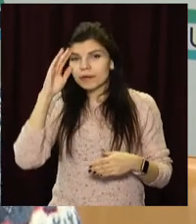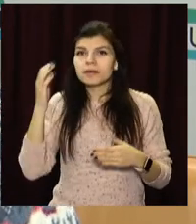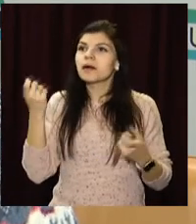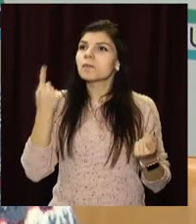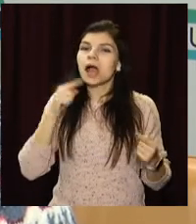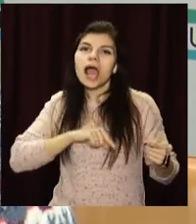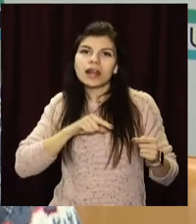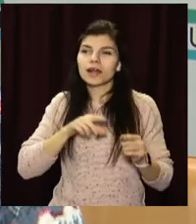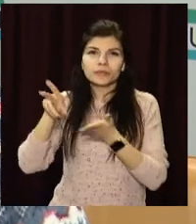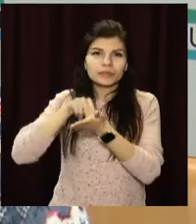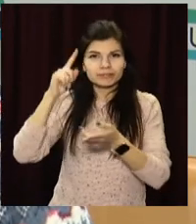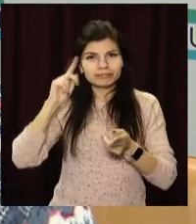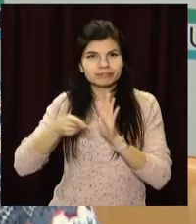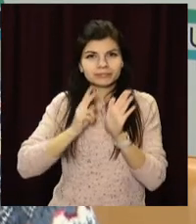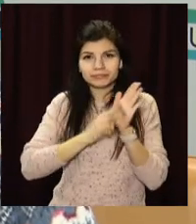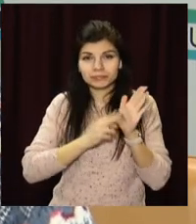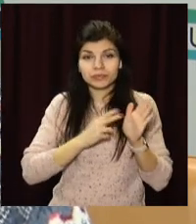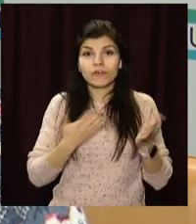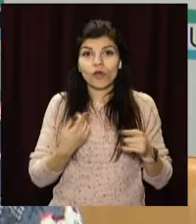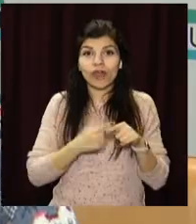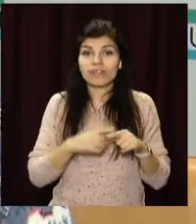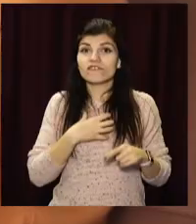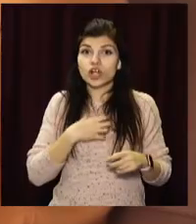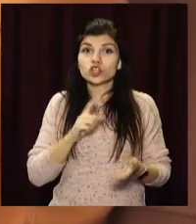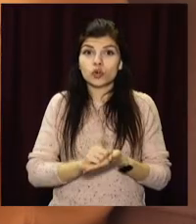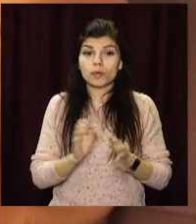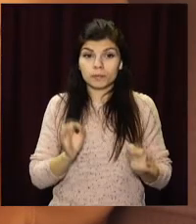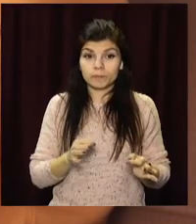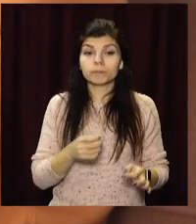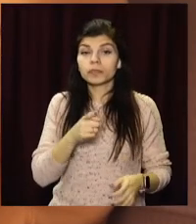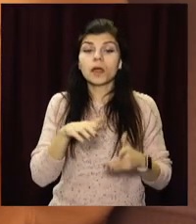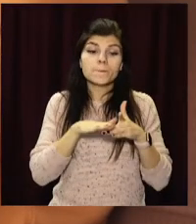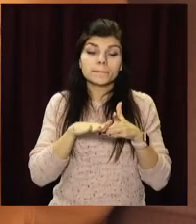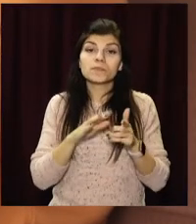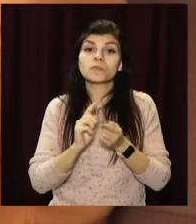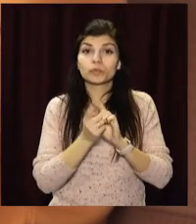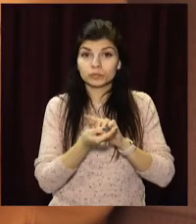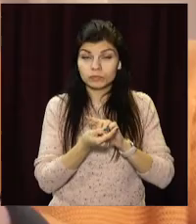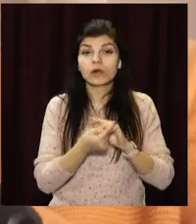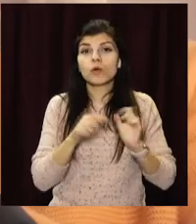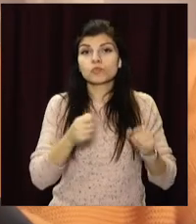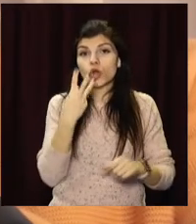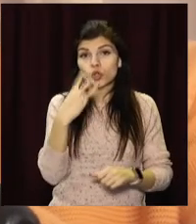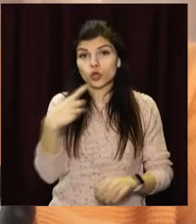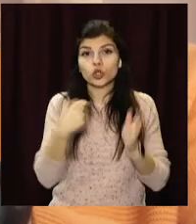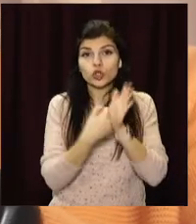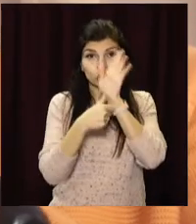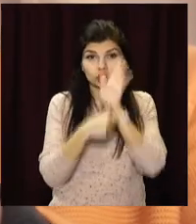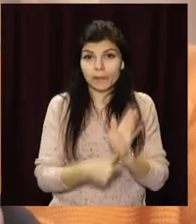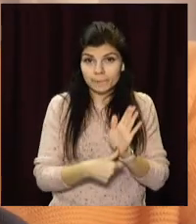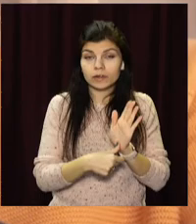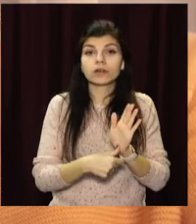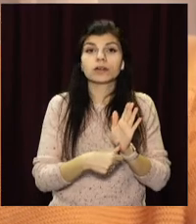це головні виховувальники, які створюють дитину. Сама процедура зміни по батькові може зайняти від